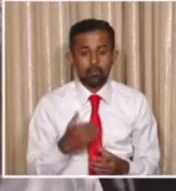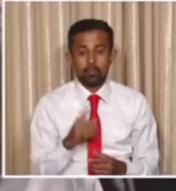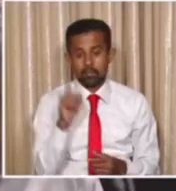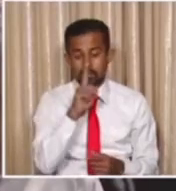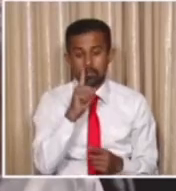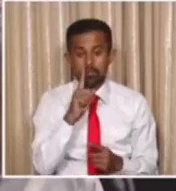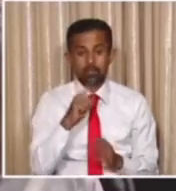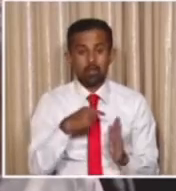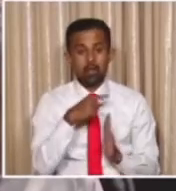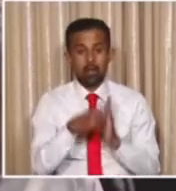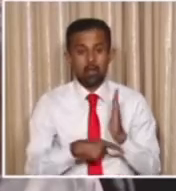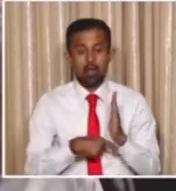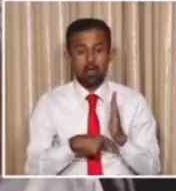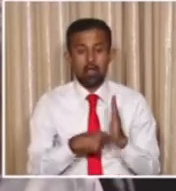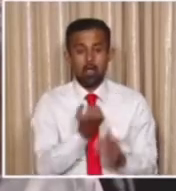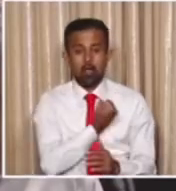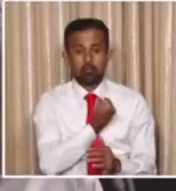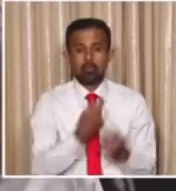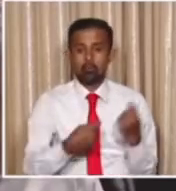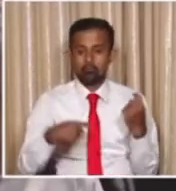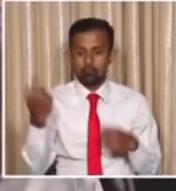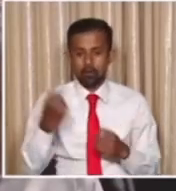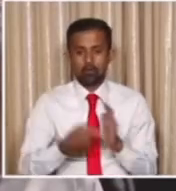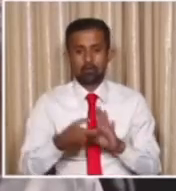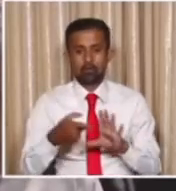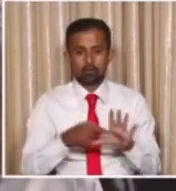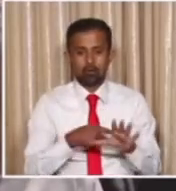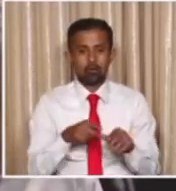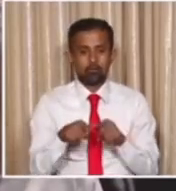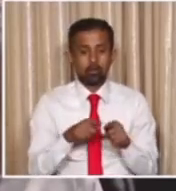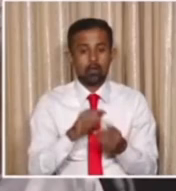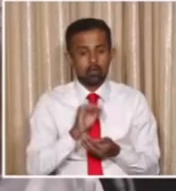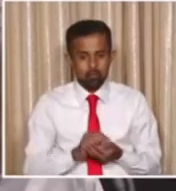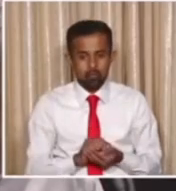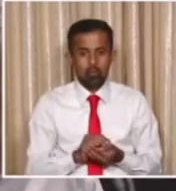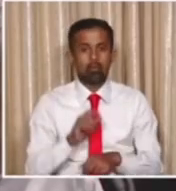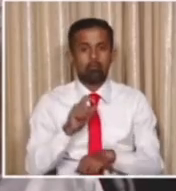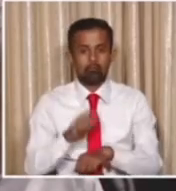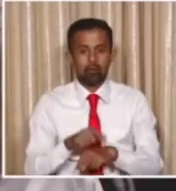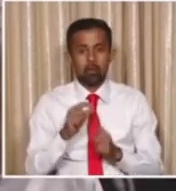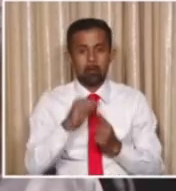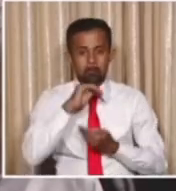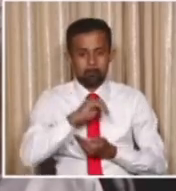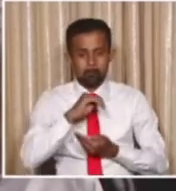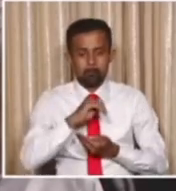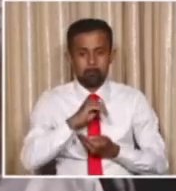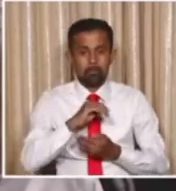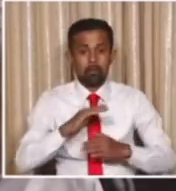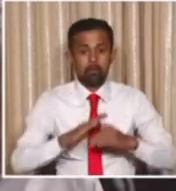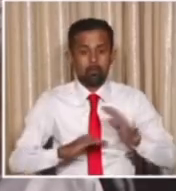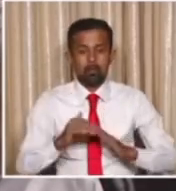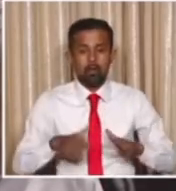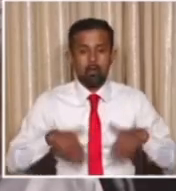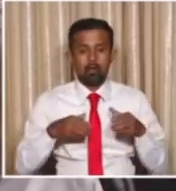පෞද්ගලික රෝහල වෙන ලංකා හොස්පිටල් එක දැන් ඒකත් විකුණ ගන්න හදනවා දැන් ඒ වගේ දෙයක්වත් රැක ගන්න ඕන වෙලාවක් මොකද මේ පෞද්ගලික අංශය පවත්වන්නේ මොකද